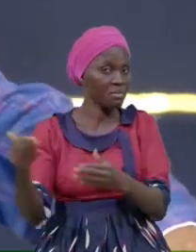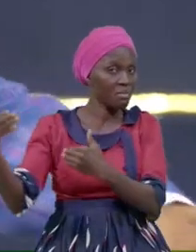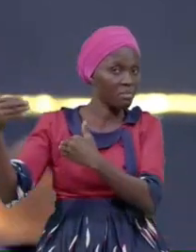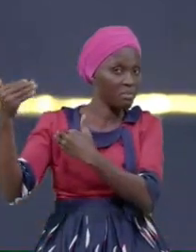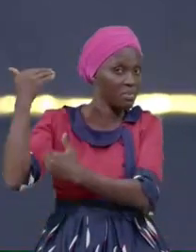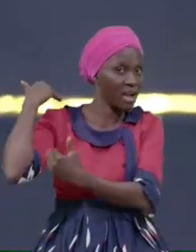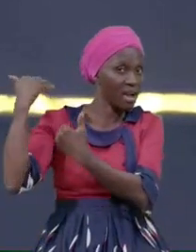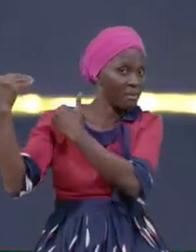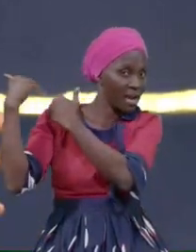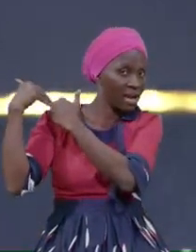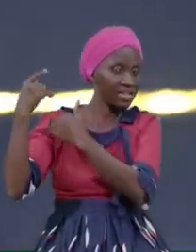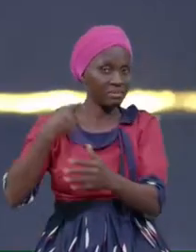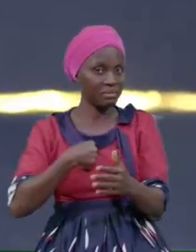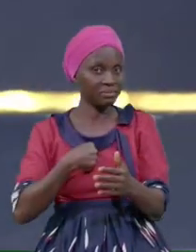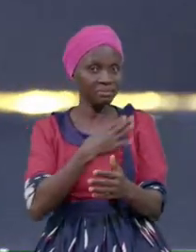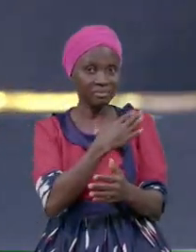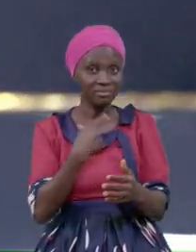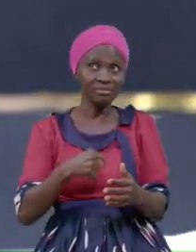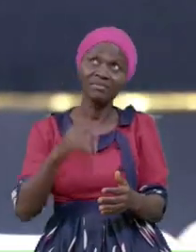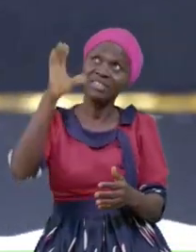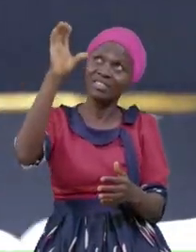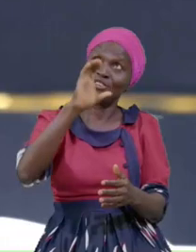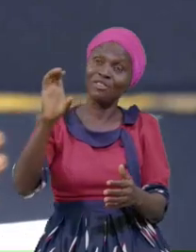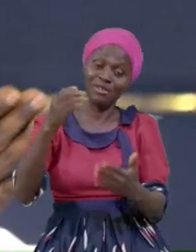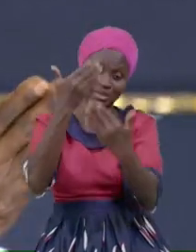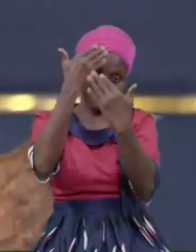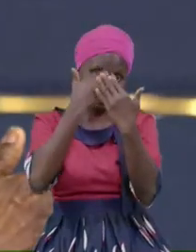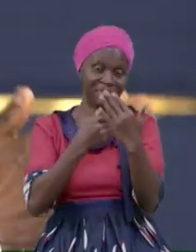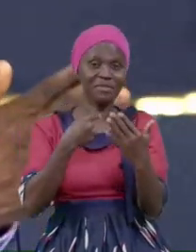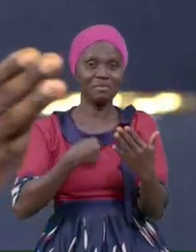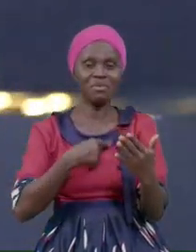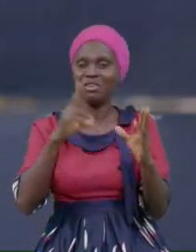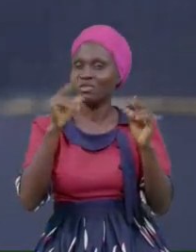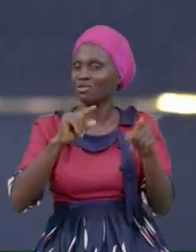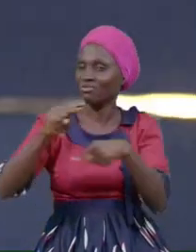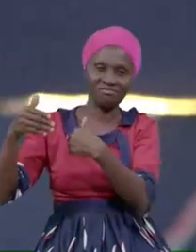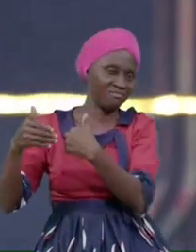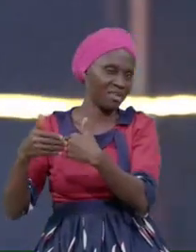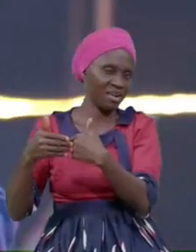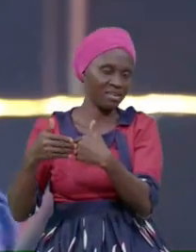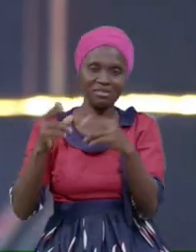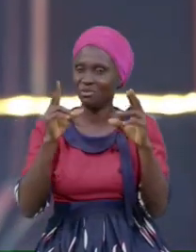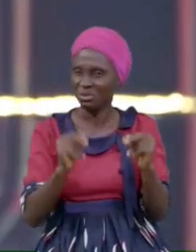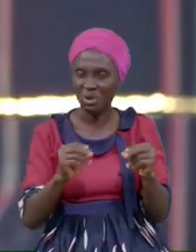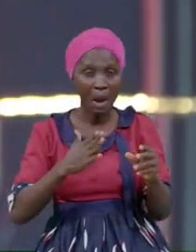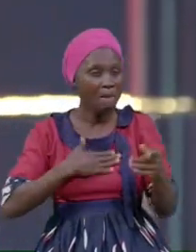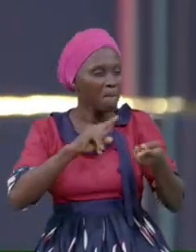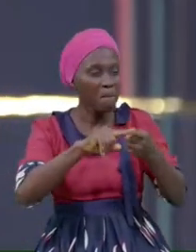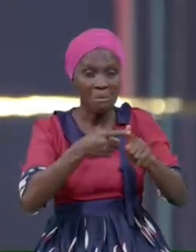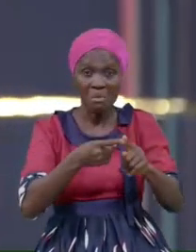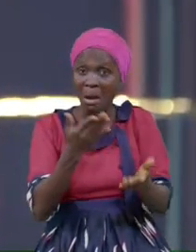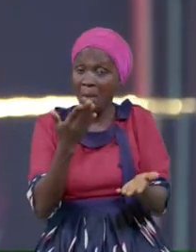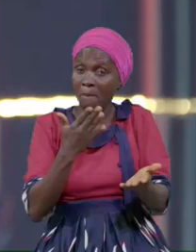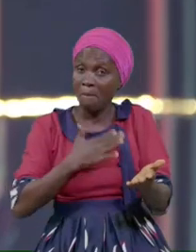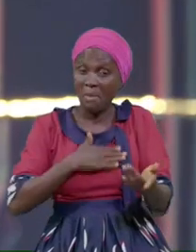croix devant moi. Pas de retour. Pas de retour. Même si mes amis s'opposent à